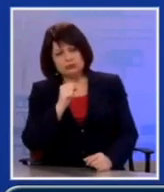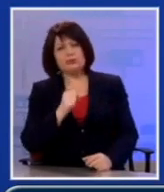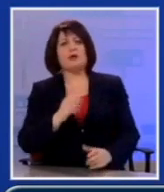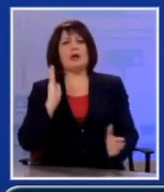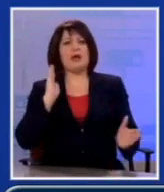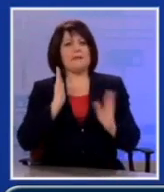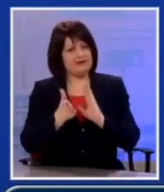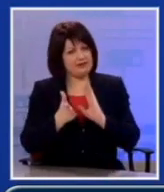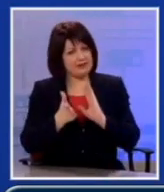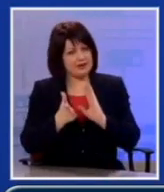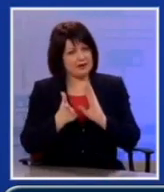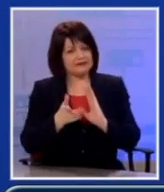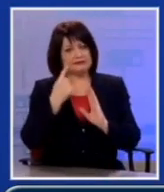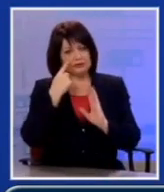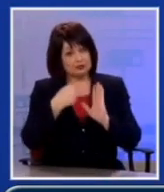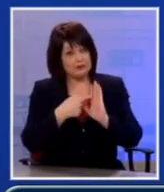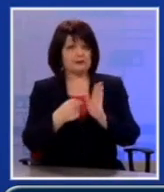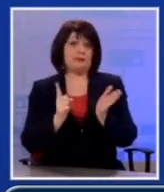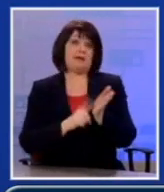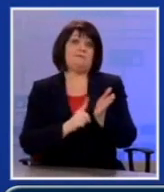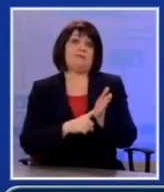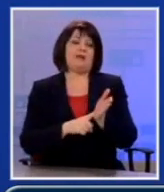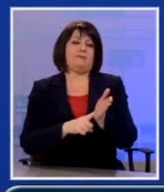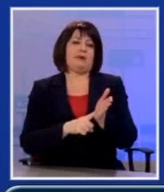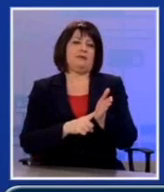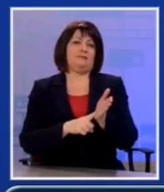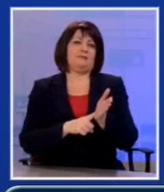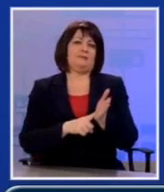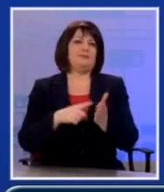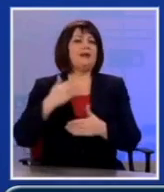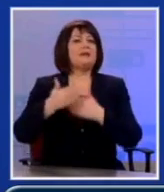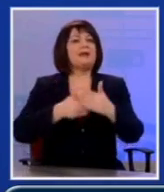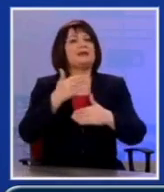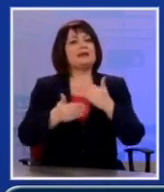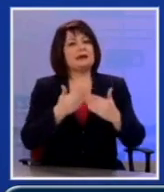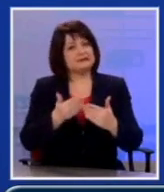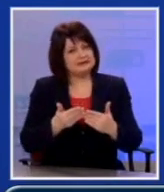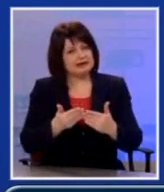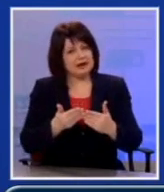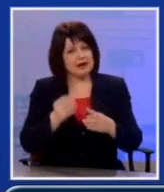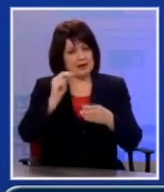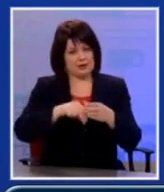αναμεταδόθηκε ζωντανά όπως πρέπει να γίνεται στις διαδικασίες εκλογής.